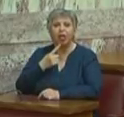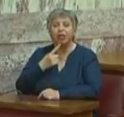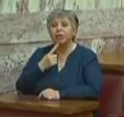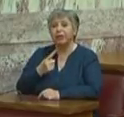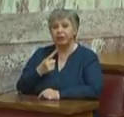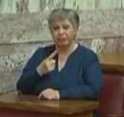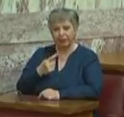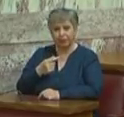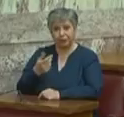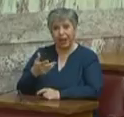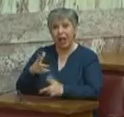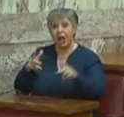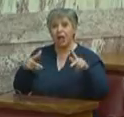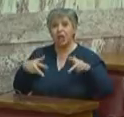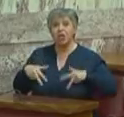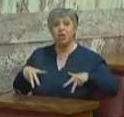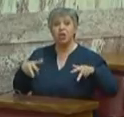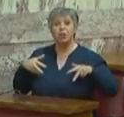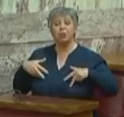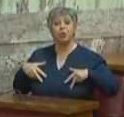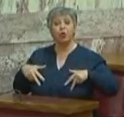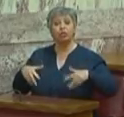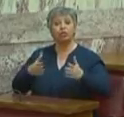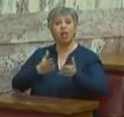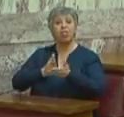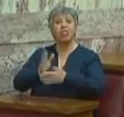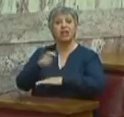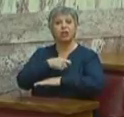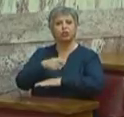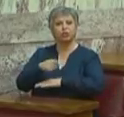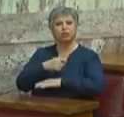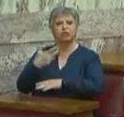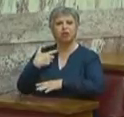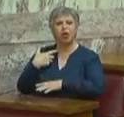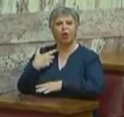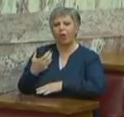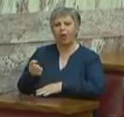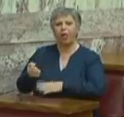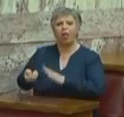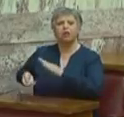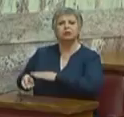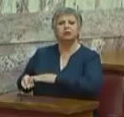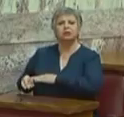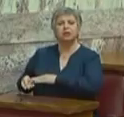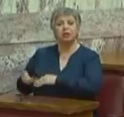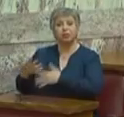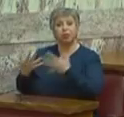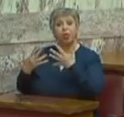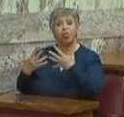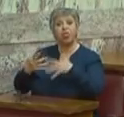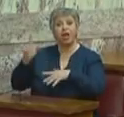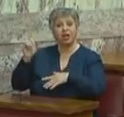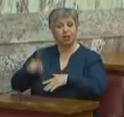Δικαιοσύνης είχε το έγγραφο αυτό 10 ημέρες. Εγώ σεβόμενος τη θέση